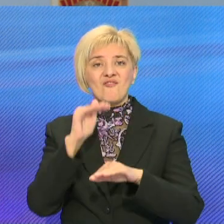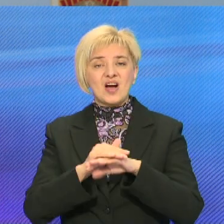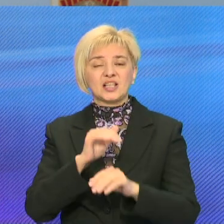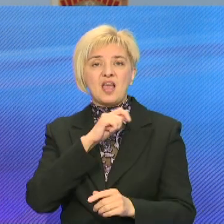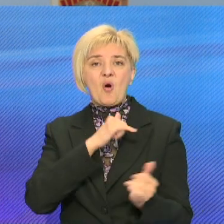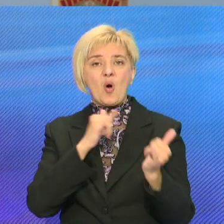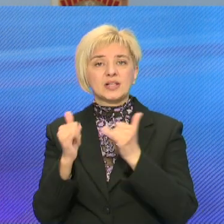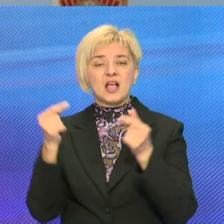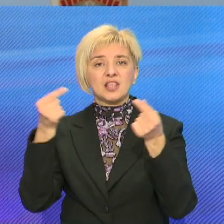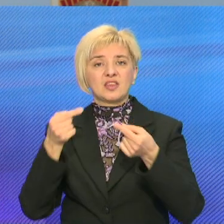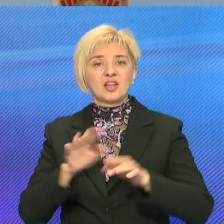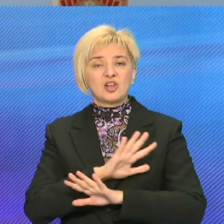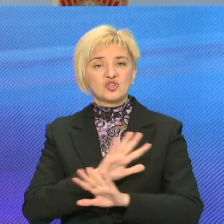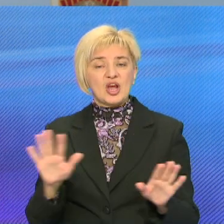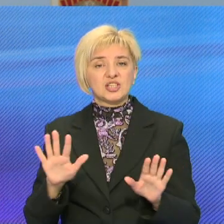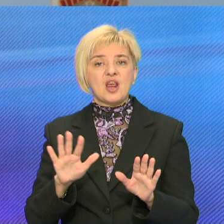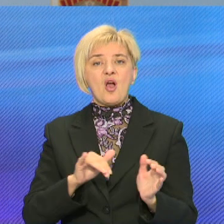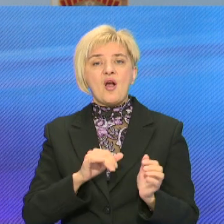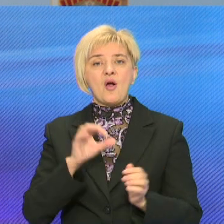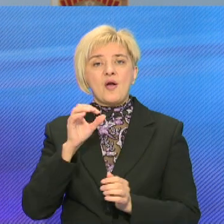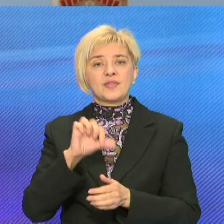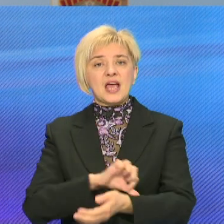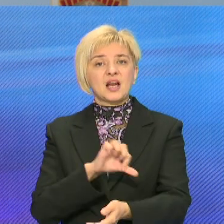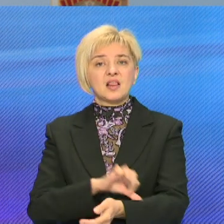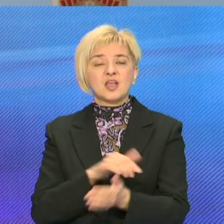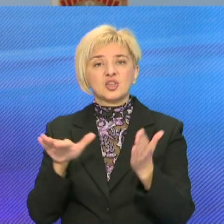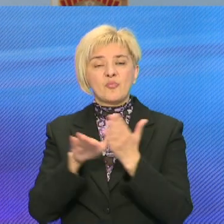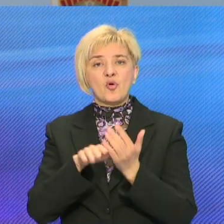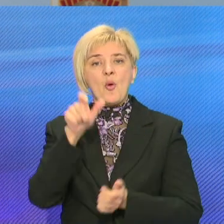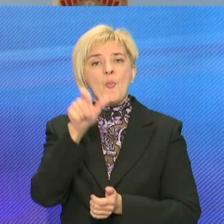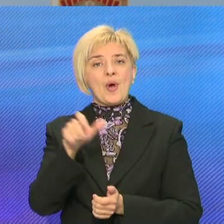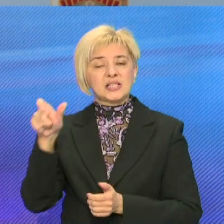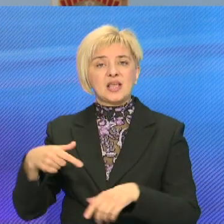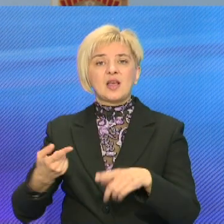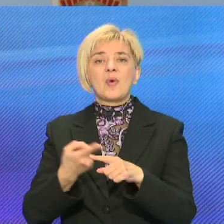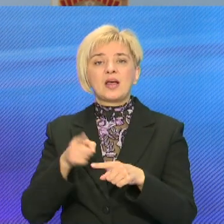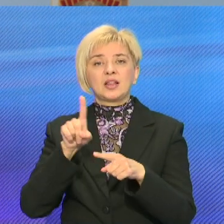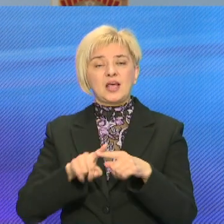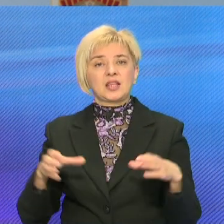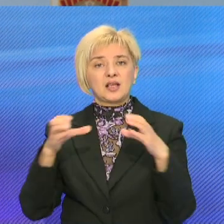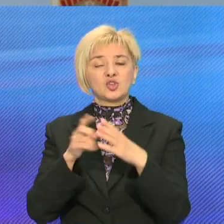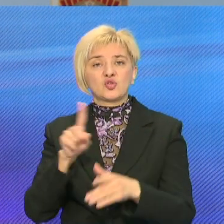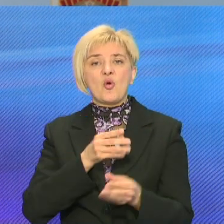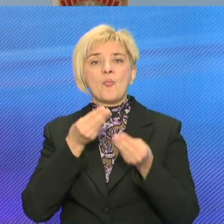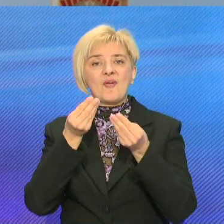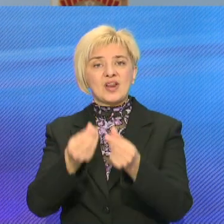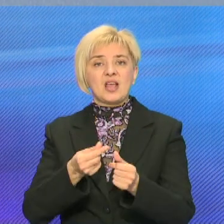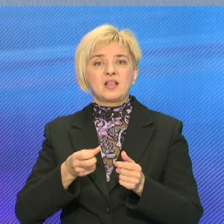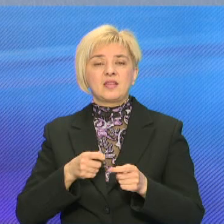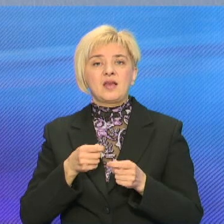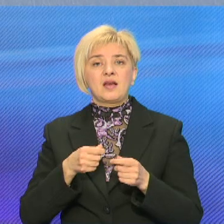ненадлежащей наркологической помощи пациентам данной категории, что привело к совершению ими правонарушений и